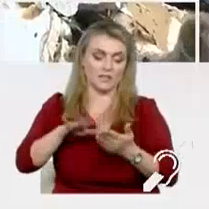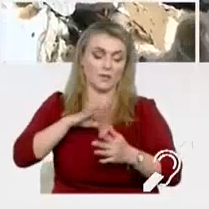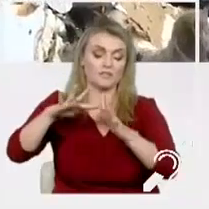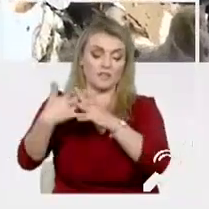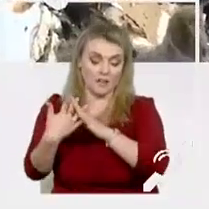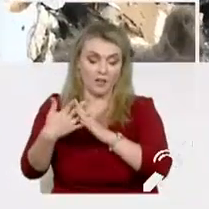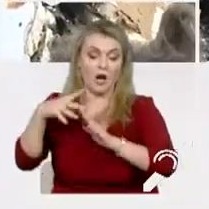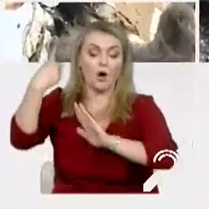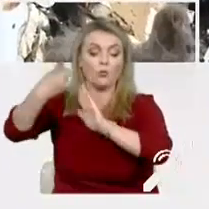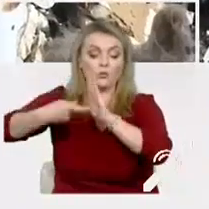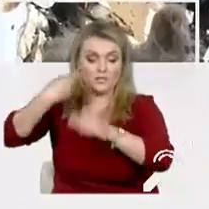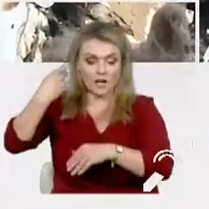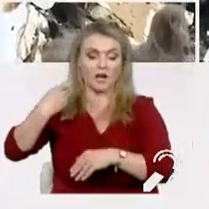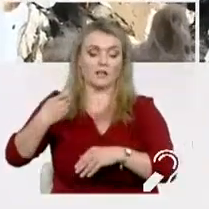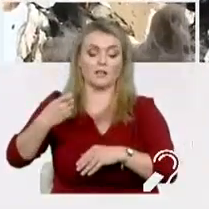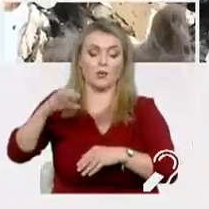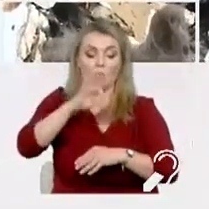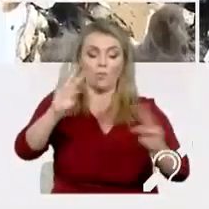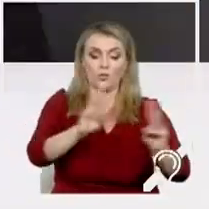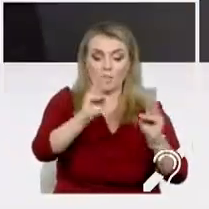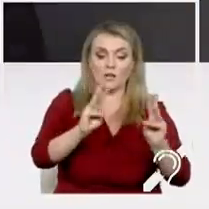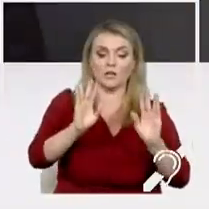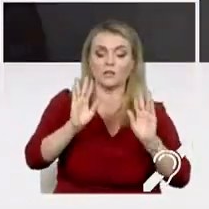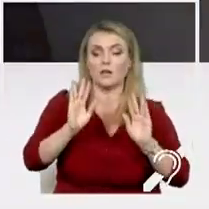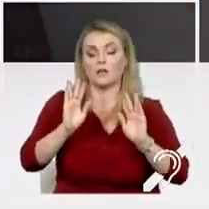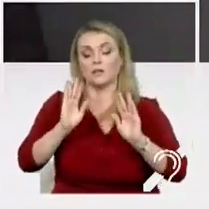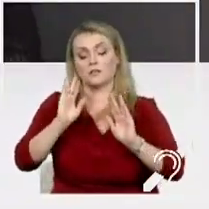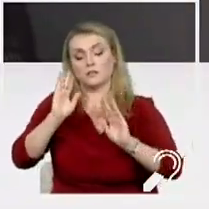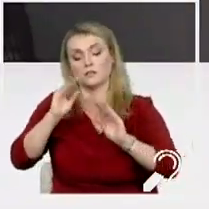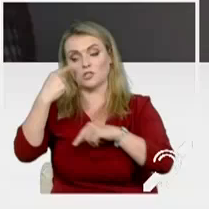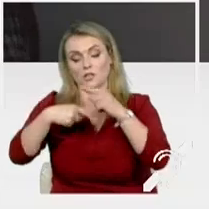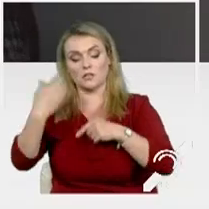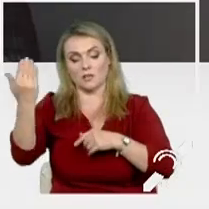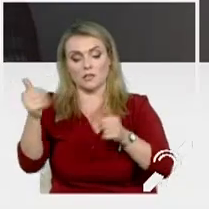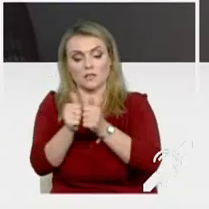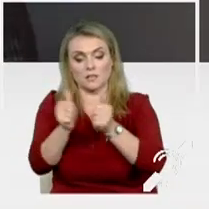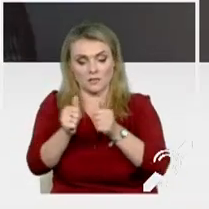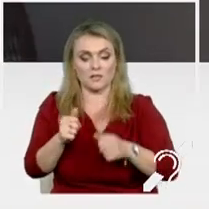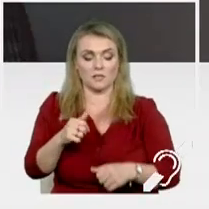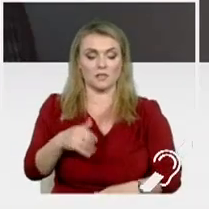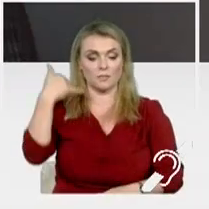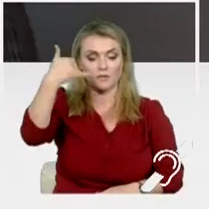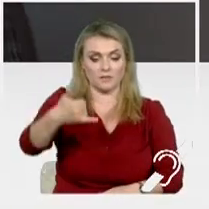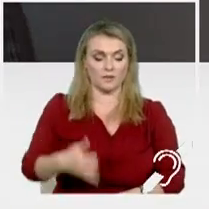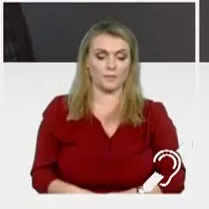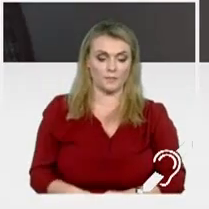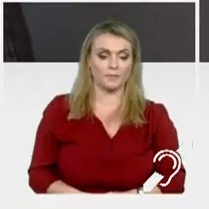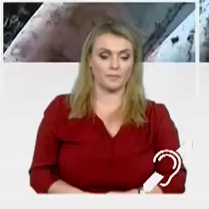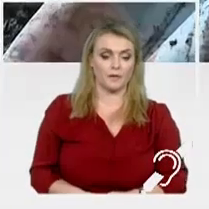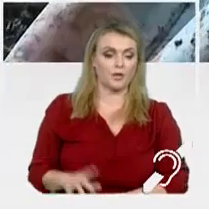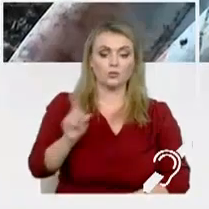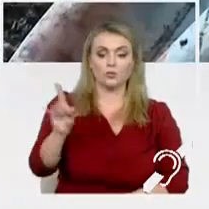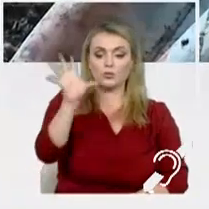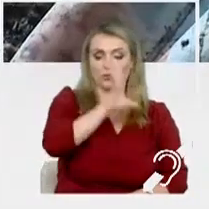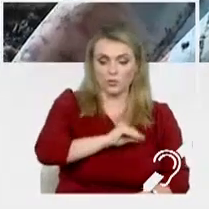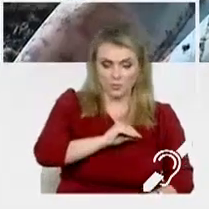că a reușit să salveze doar actele și un calculator. Am încercat de ziua mâinile și am luat salvare și am stat în salvare, bucată bună.